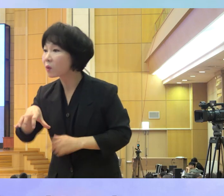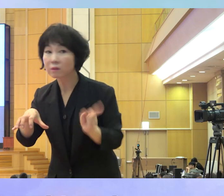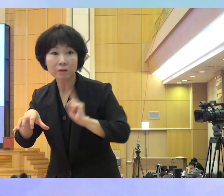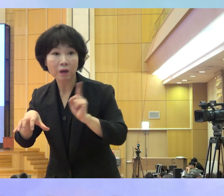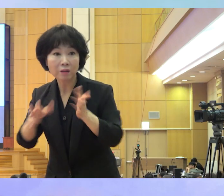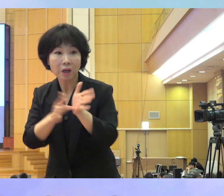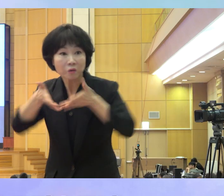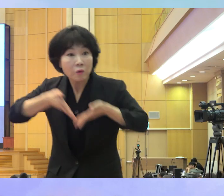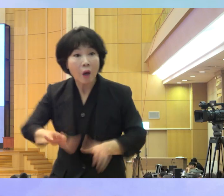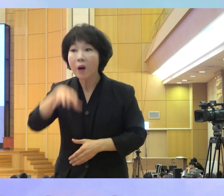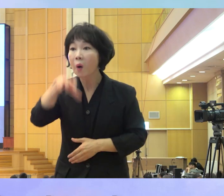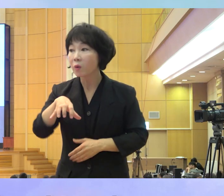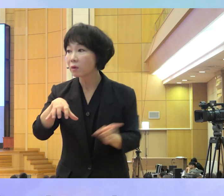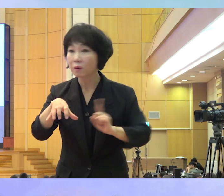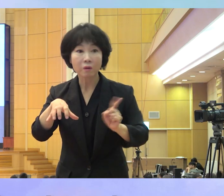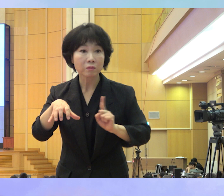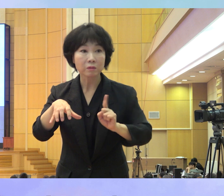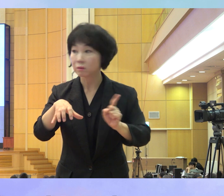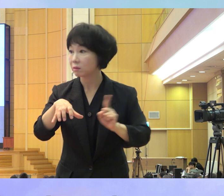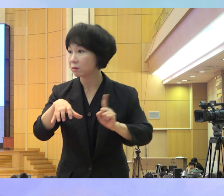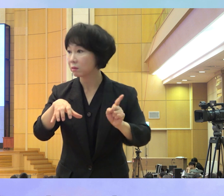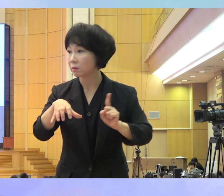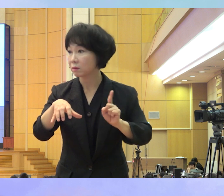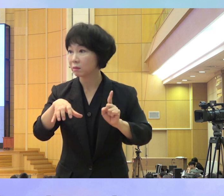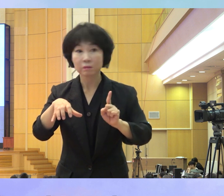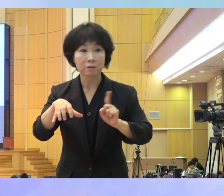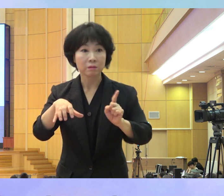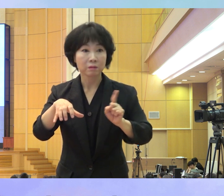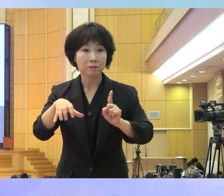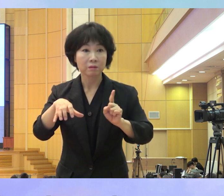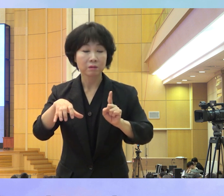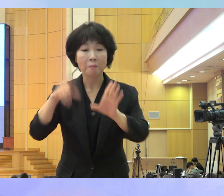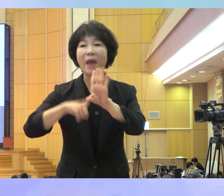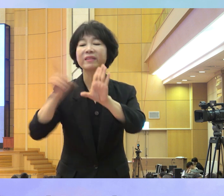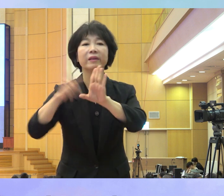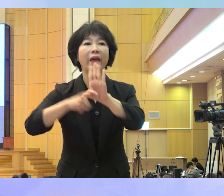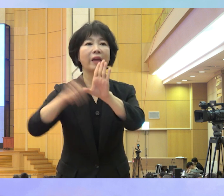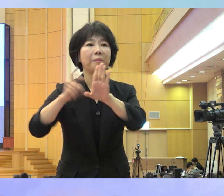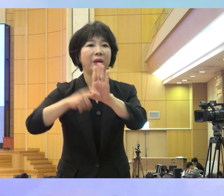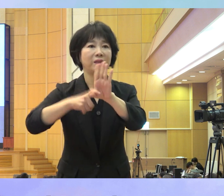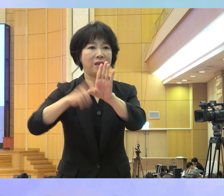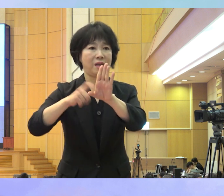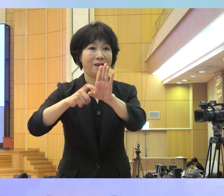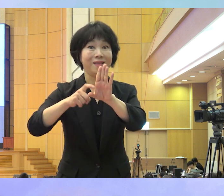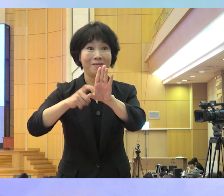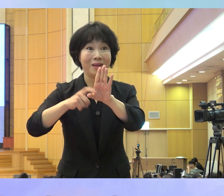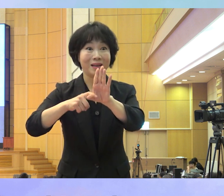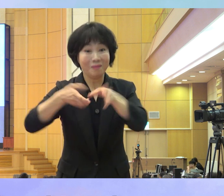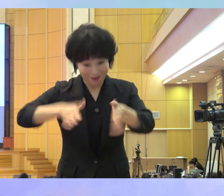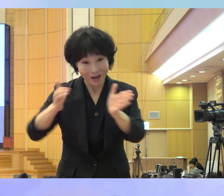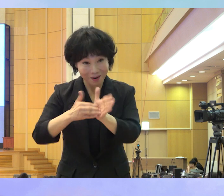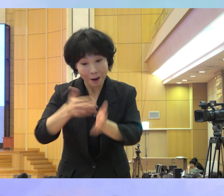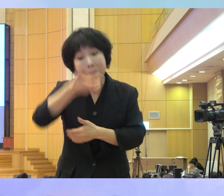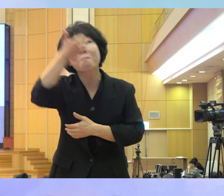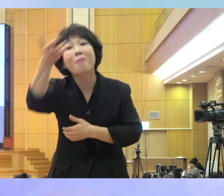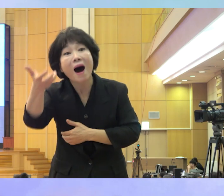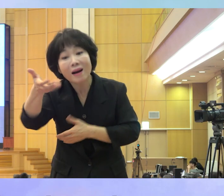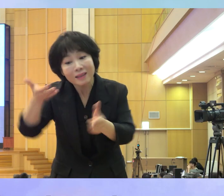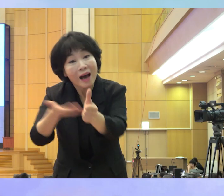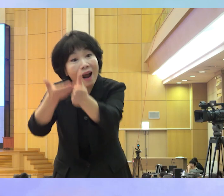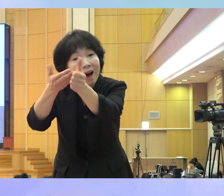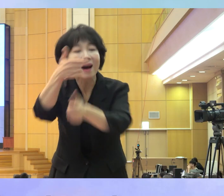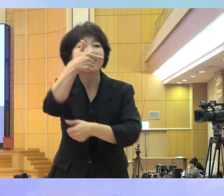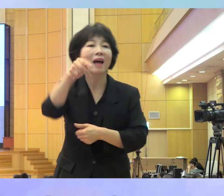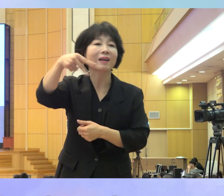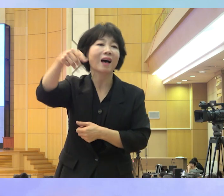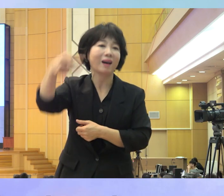베들레헴이고 예수님이 자라난 곳, 물론 갈릴리긴 하지만 나사렛. 그런데